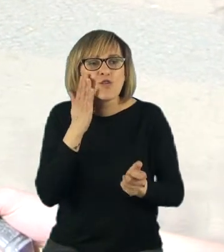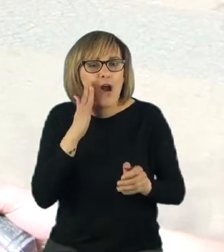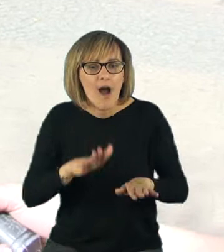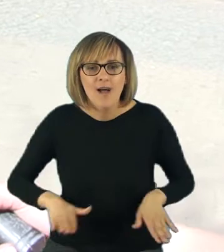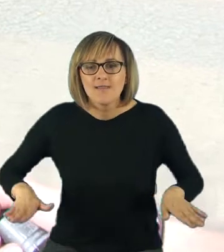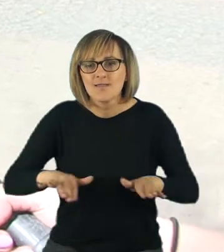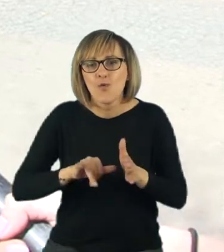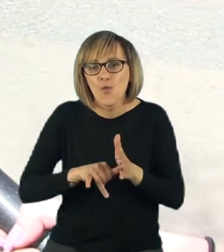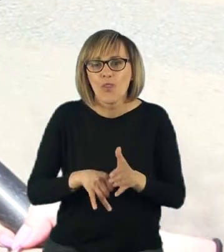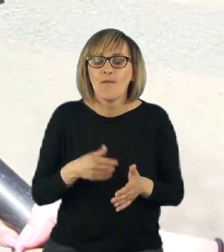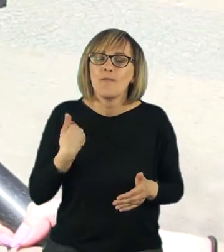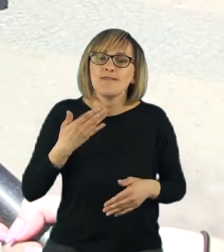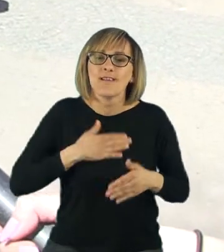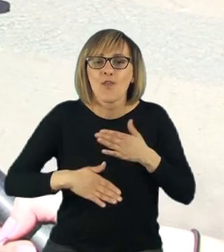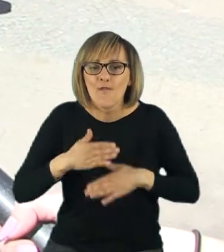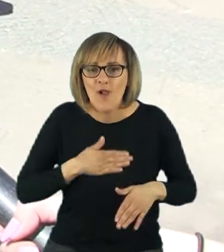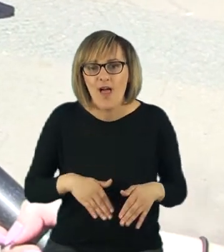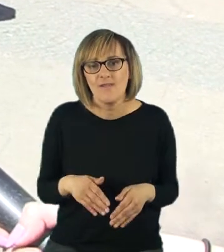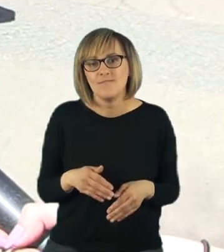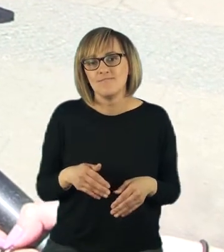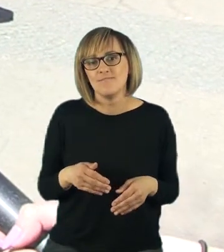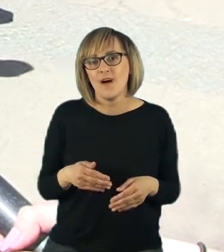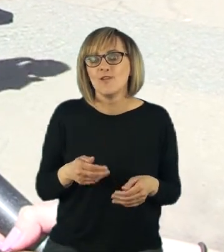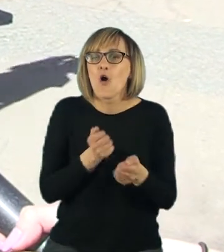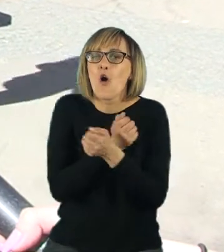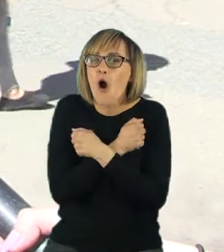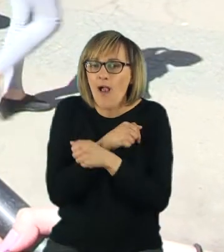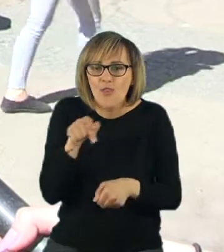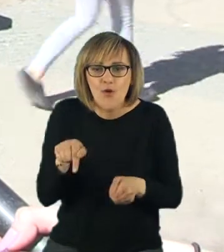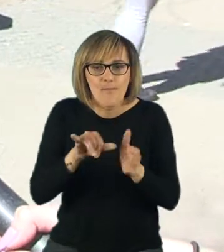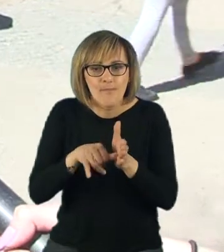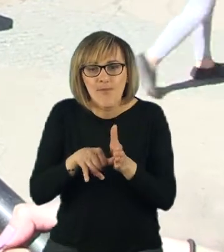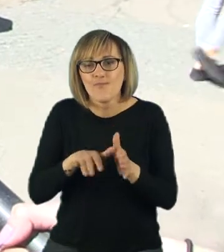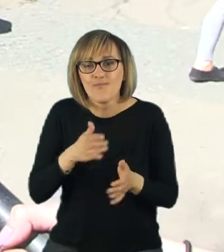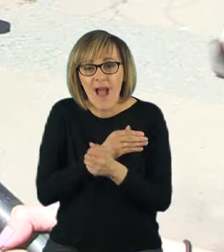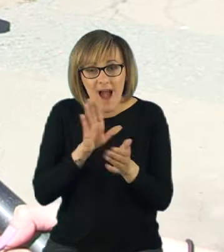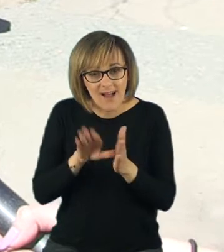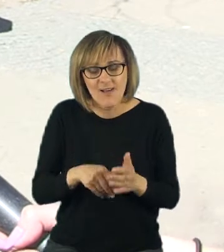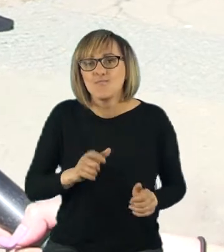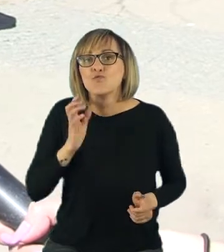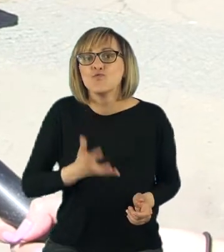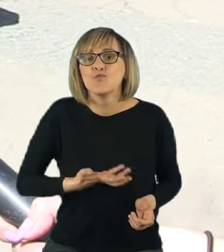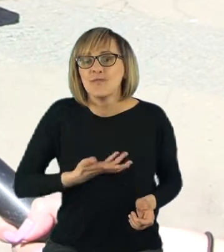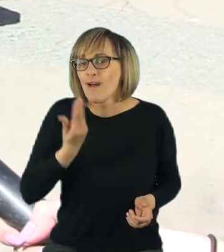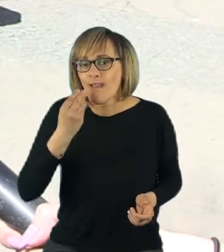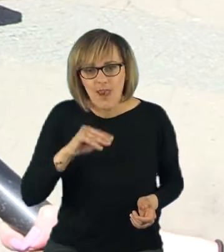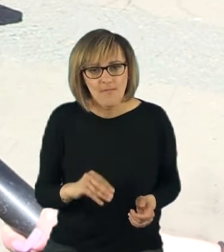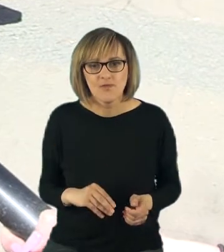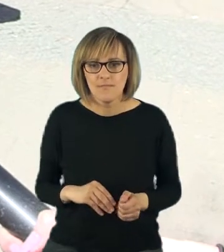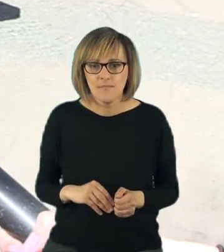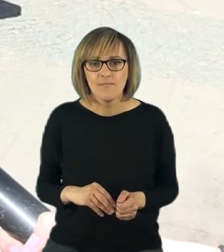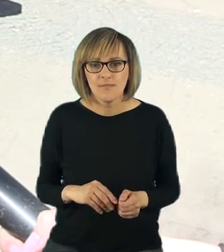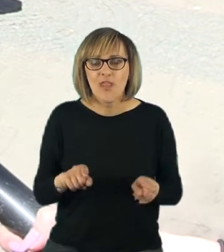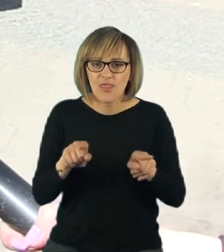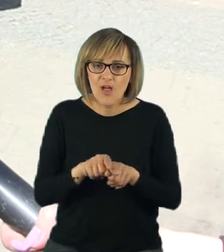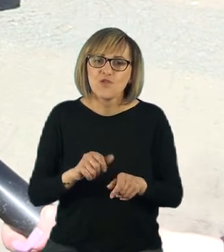nasi mieszkańcy byli zadowoleni, żeby kochali to miasto, żeby czuli się jak najlepiej. No i